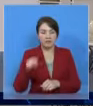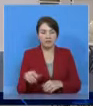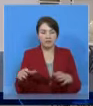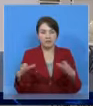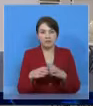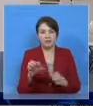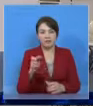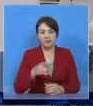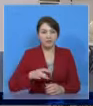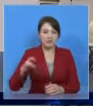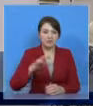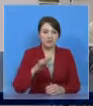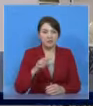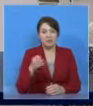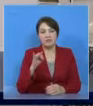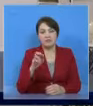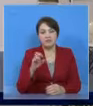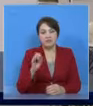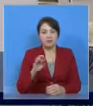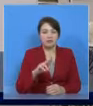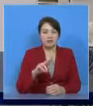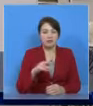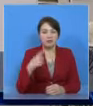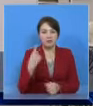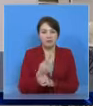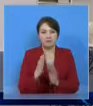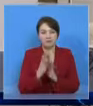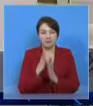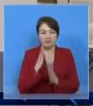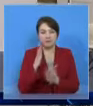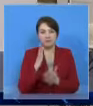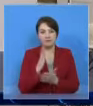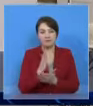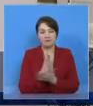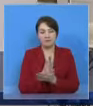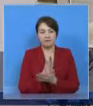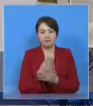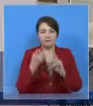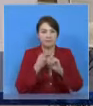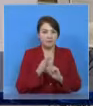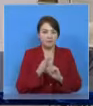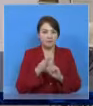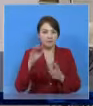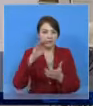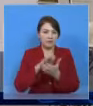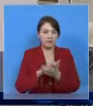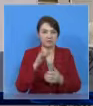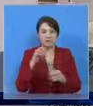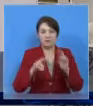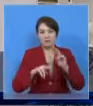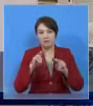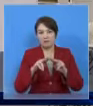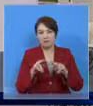с итальянской Республики в первую очередь здесь носит ознакомительный характер